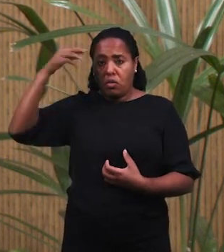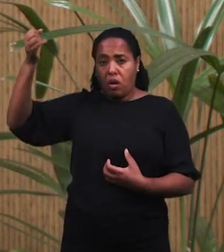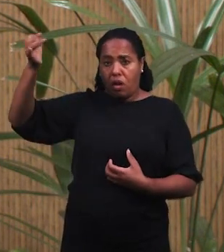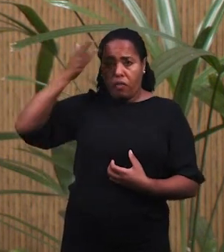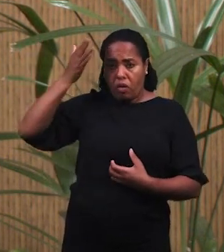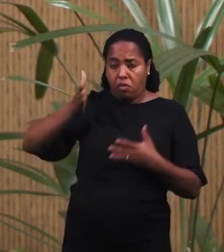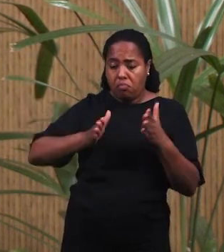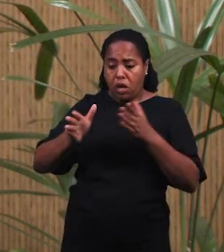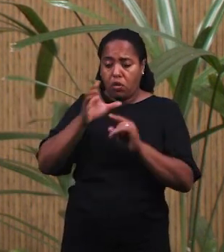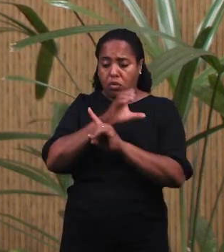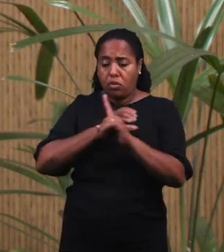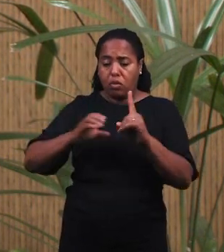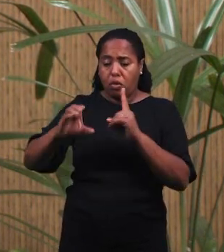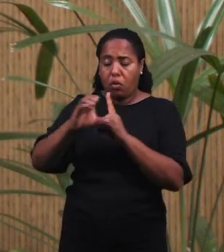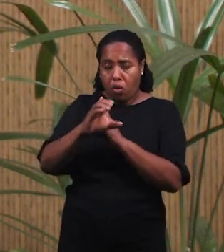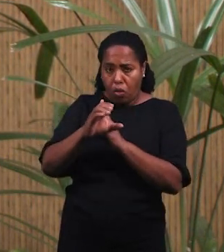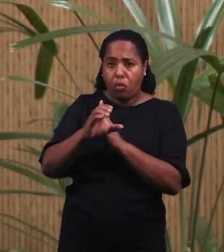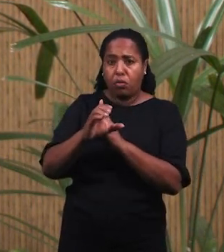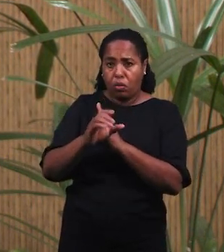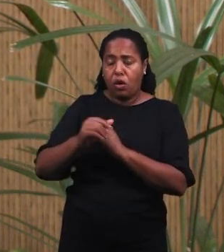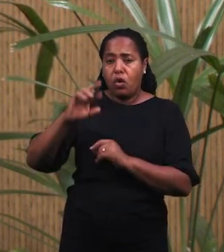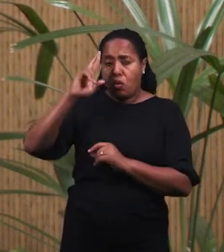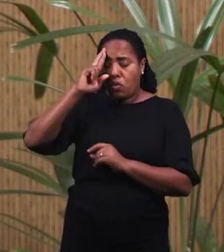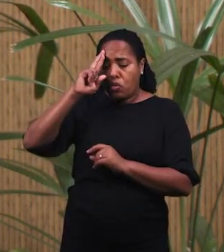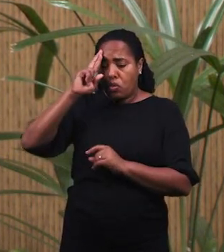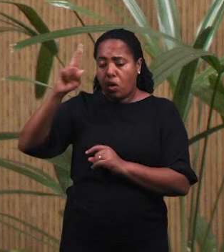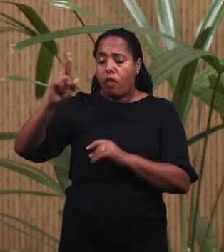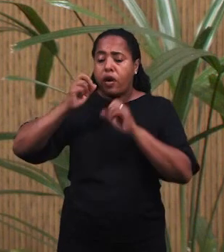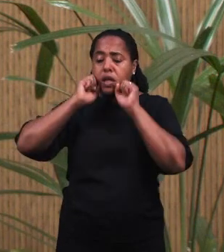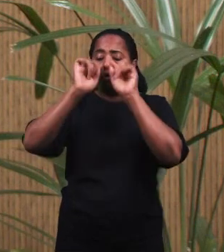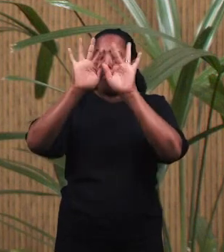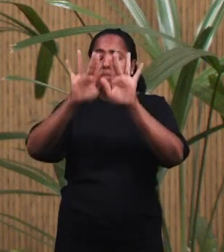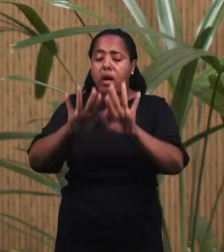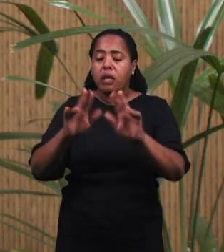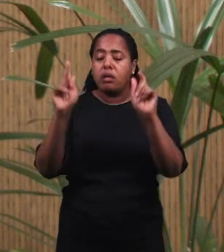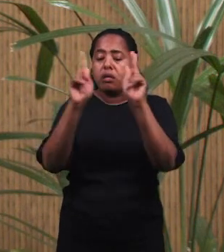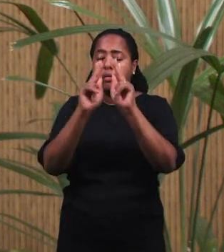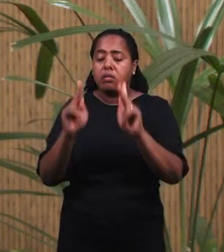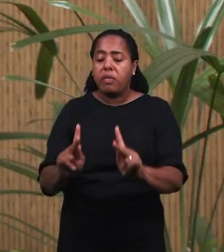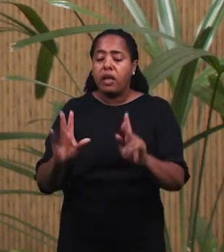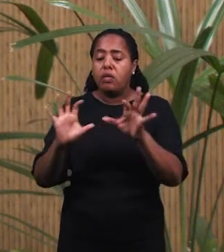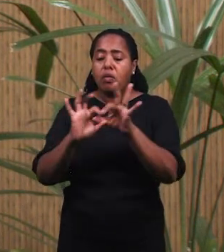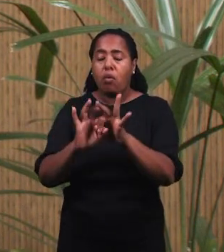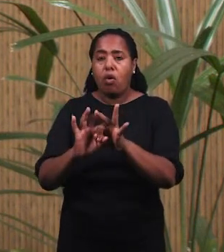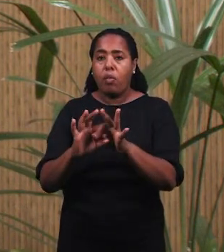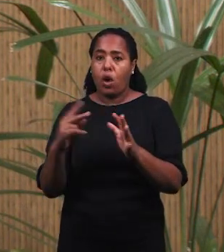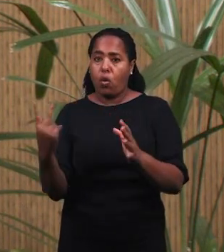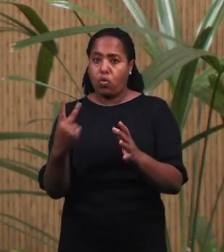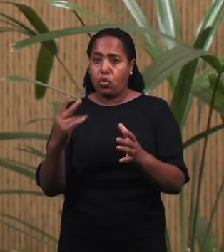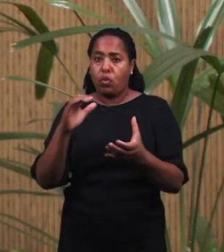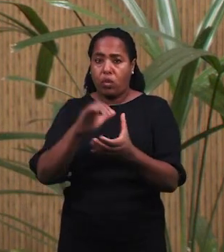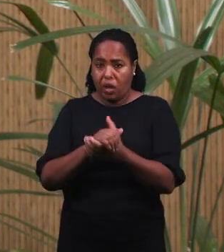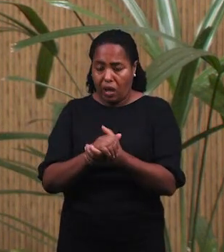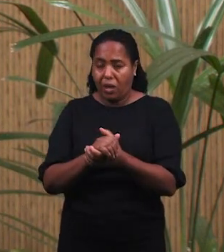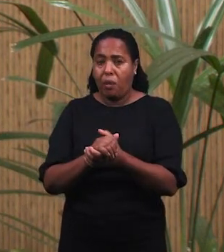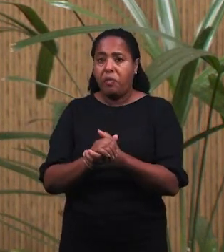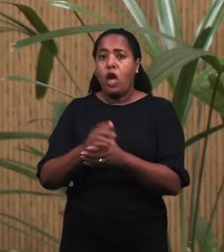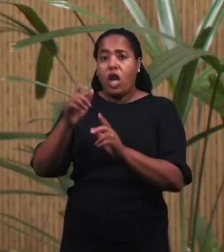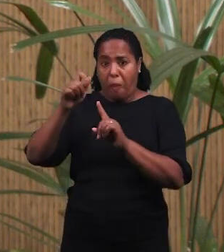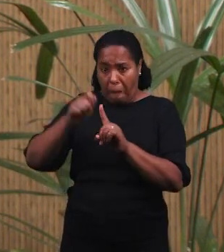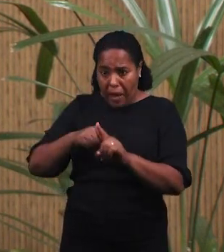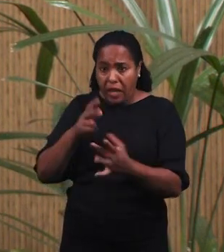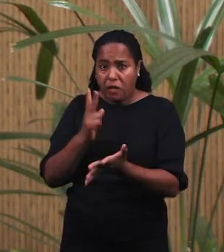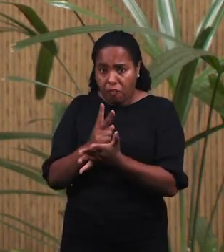которые подростки уже. На этом богослужении Бог благословит их, даст мир, общение, и что в этом месяце